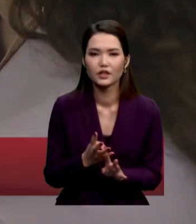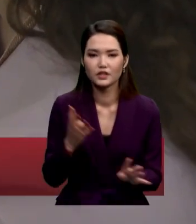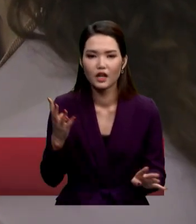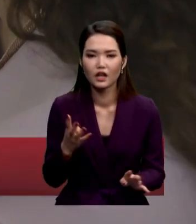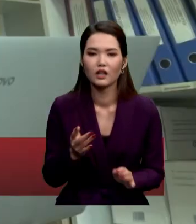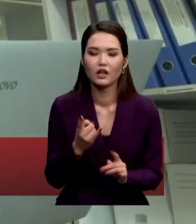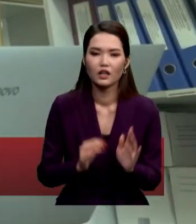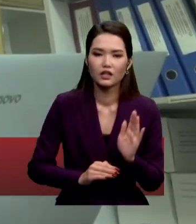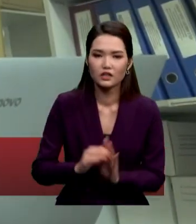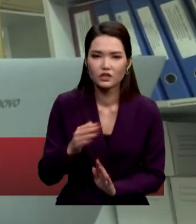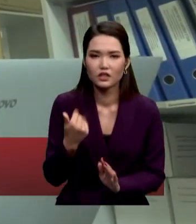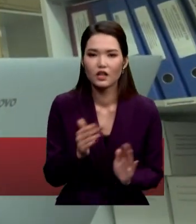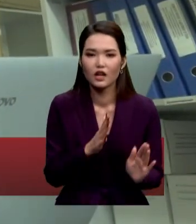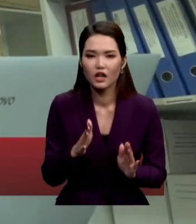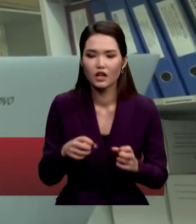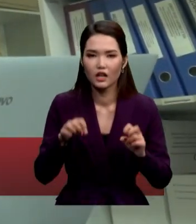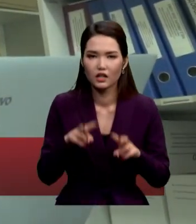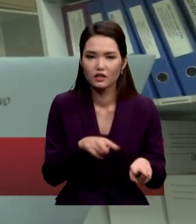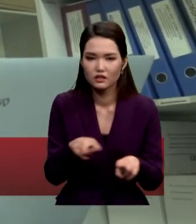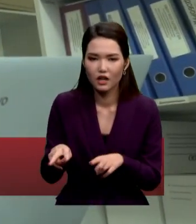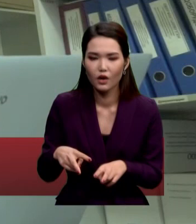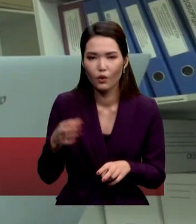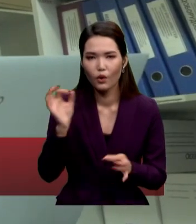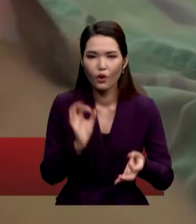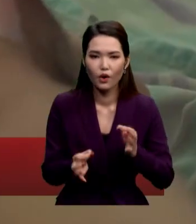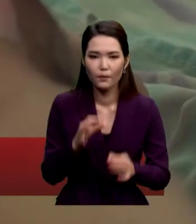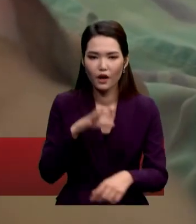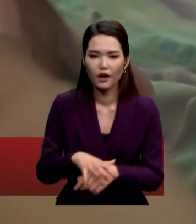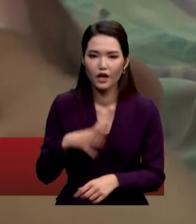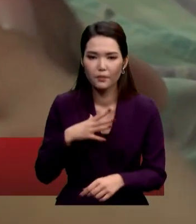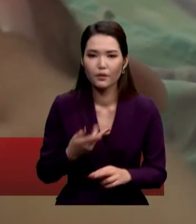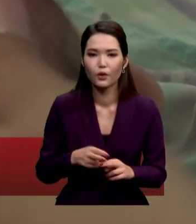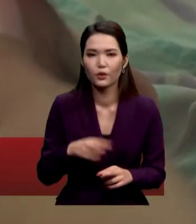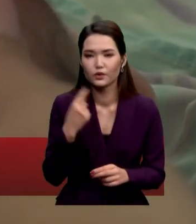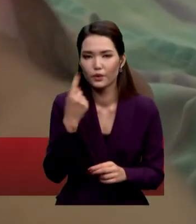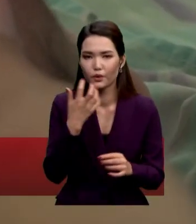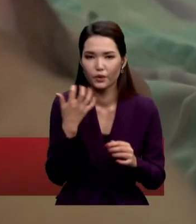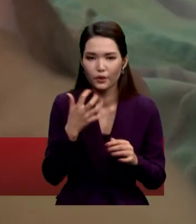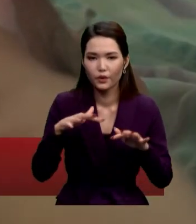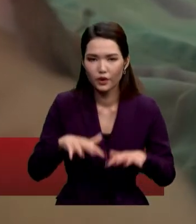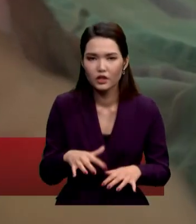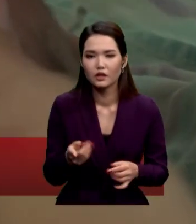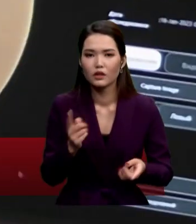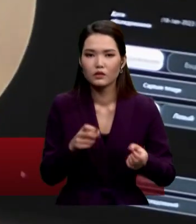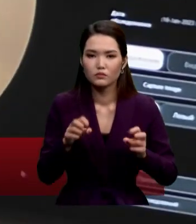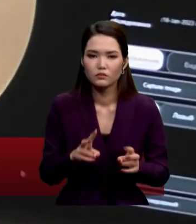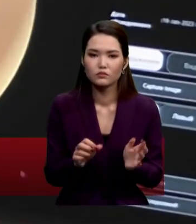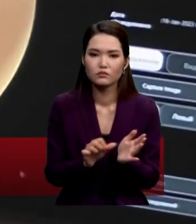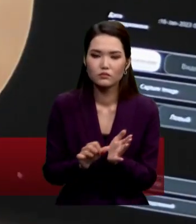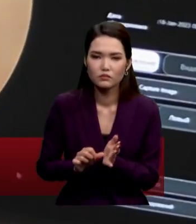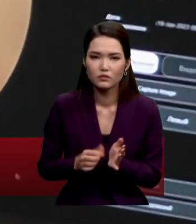туған нәрестелердің ретинопатиясының агрессивті формасы анықталды. Одан өзге көз торының транспупилярлық